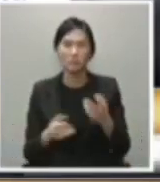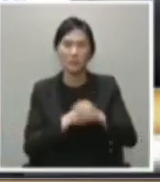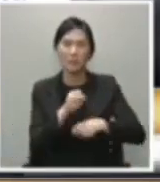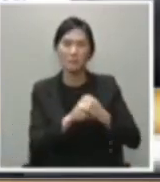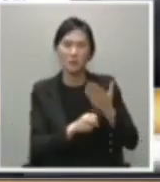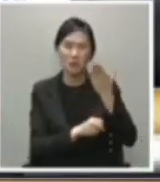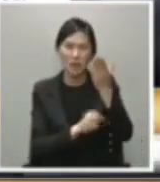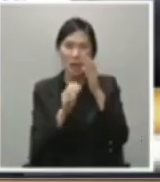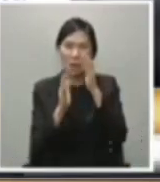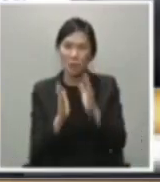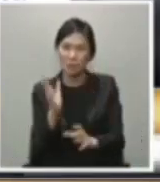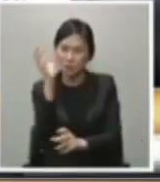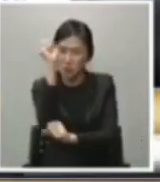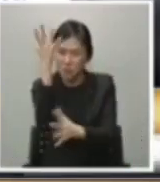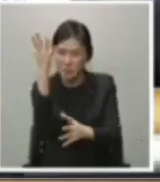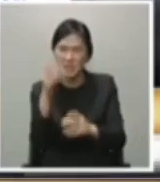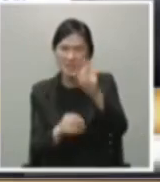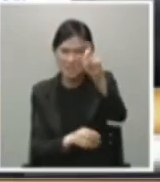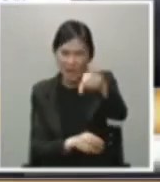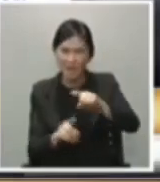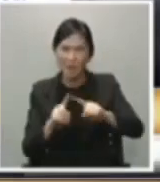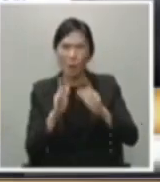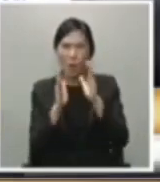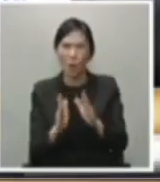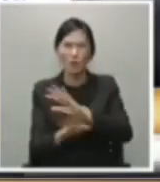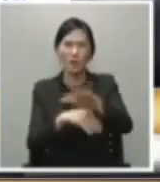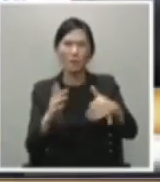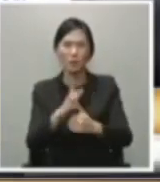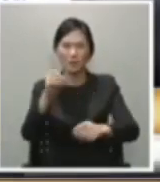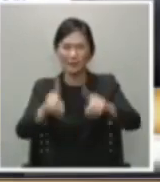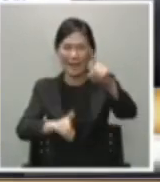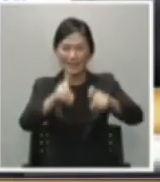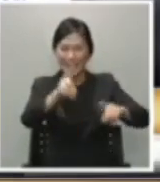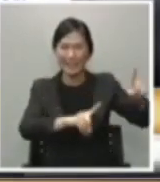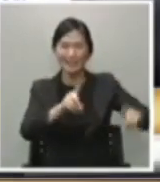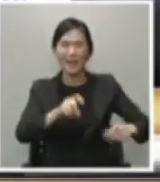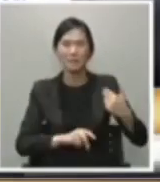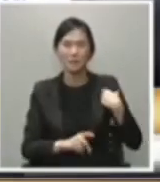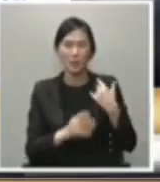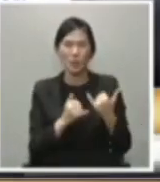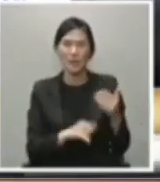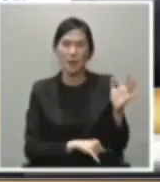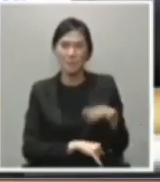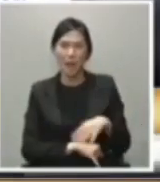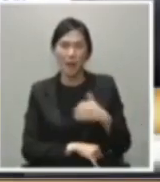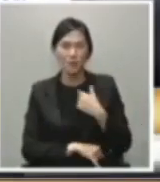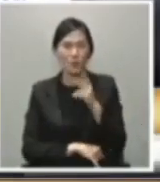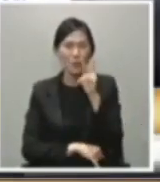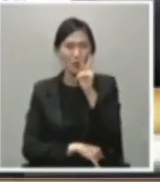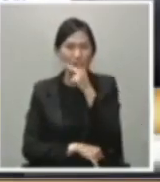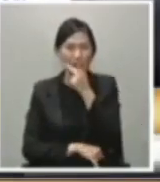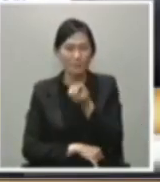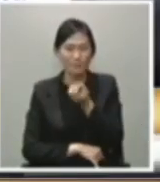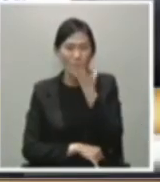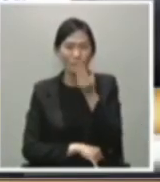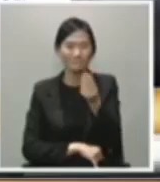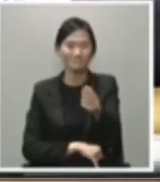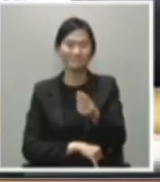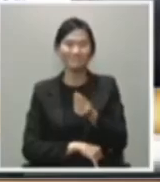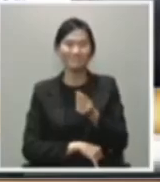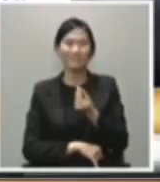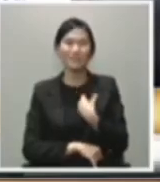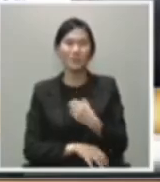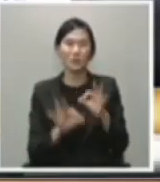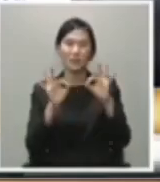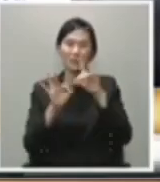มีคนจนแน่นอนครับเพราะคนจนจะตายหมดครับท่านวันที่ท่านมาท่านได้รับดอกกุหลาบครับท่านอยากได้ดอกกุหลาบอีกไหม